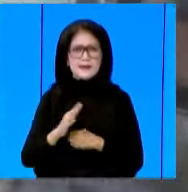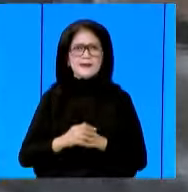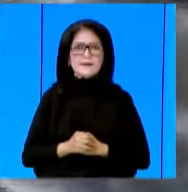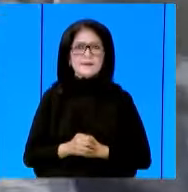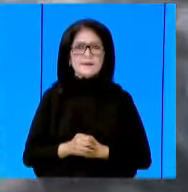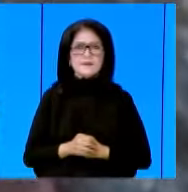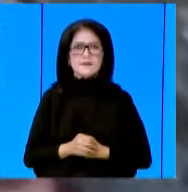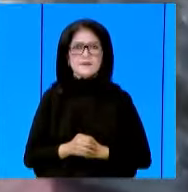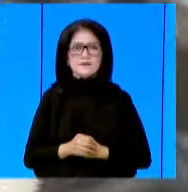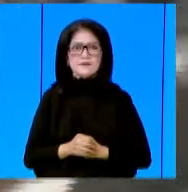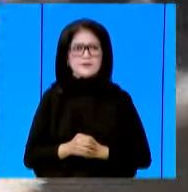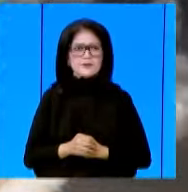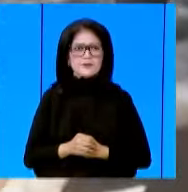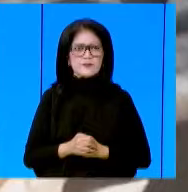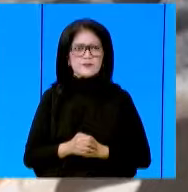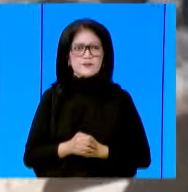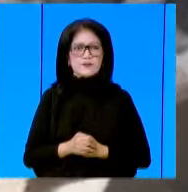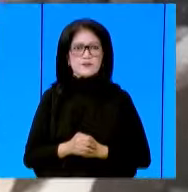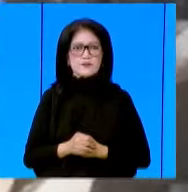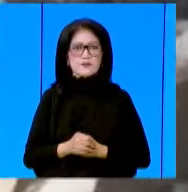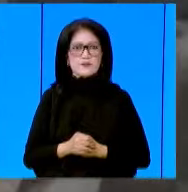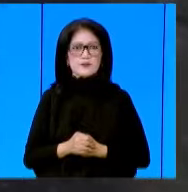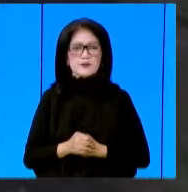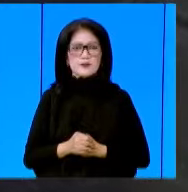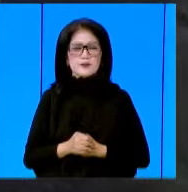Dari Jakarta, Rio Manik, iNews, melaporkan.